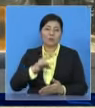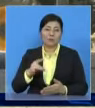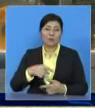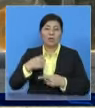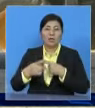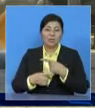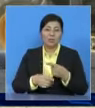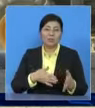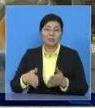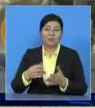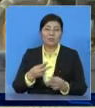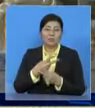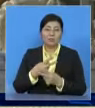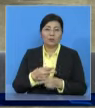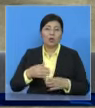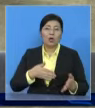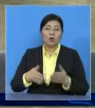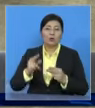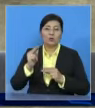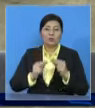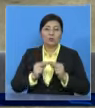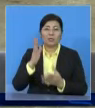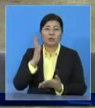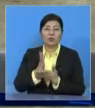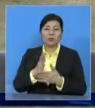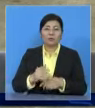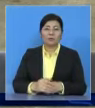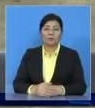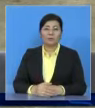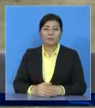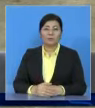келесі жылы жол түспекші. Гүлсезім Әбдіжәлел, Мержан Аманжолов, Ақтөбе телеарнасы.